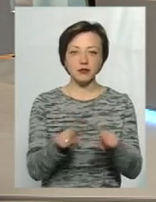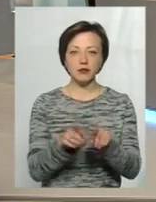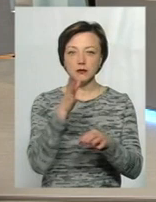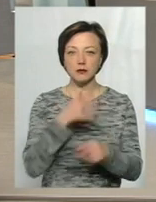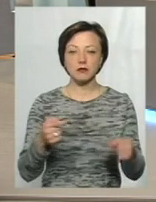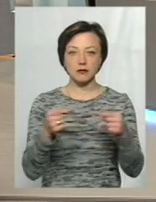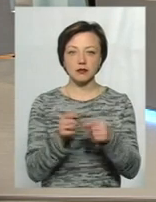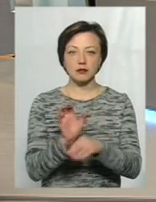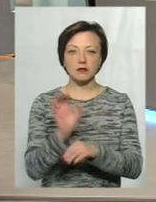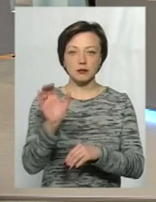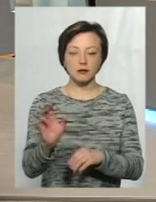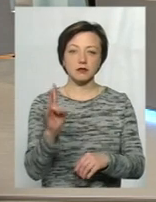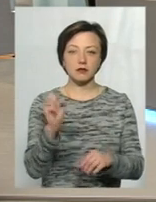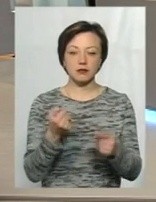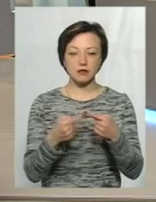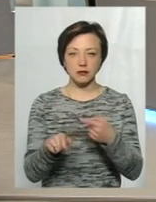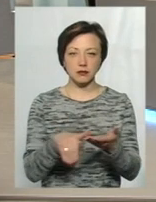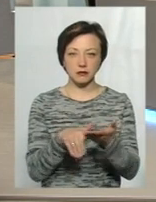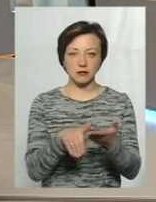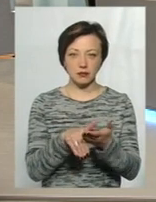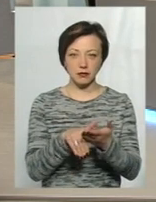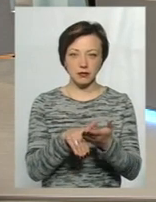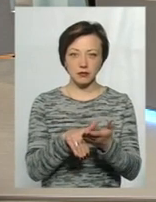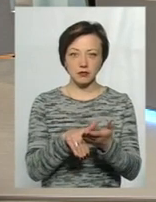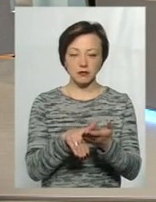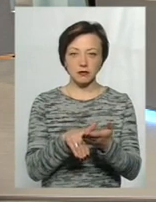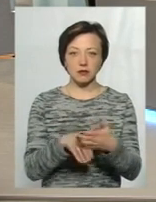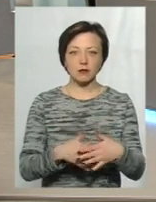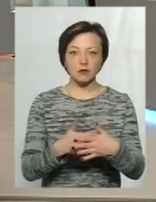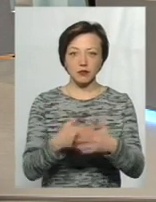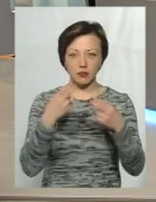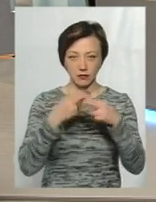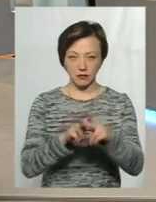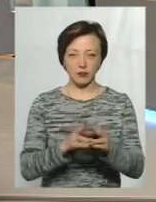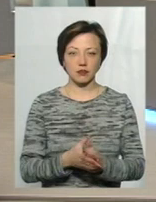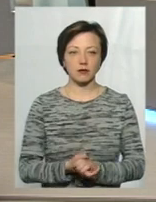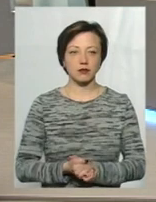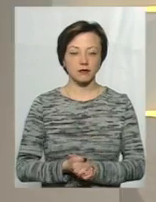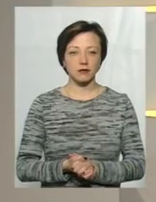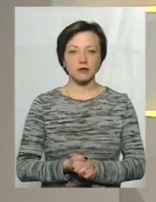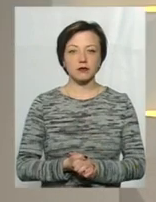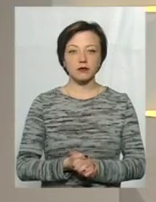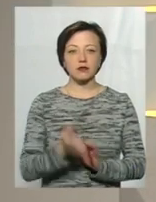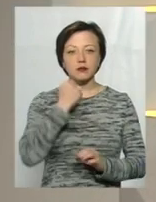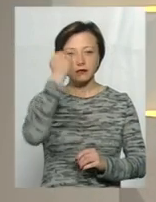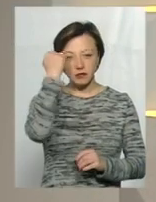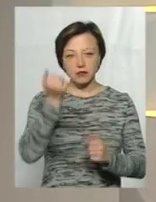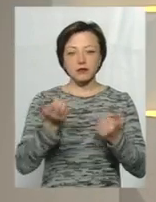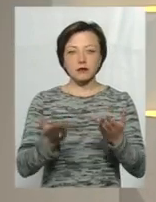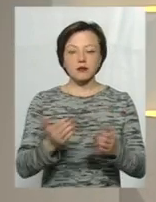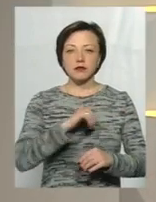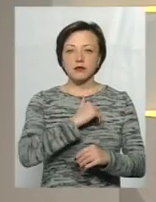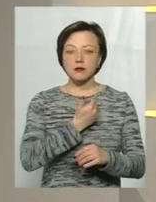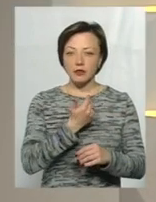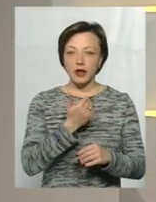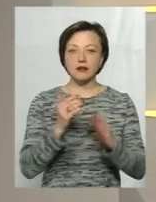своєчасно жінку скерувати на інші методи, в тому числі на допоміжні репродуктивні технології. Дякую, пані Ларисо. Хочу ще